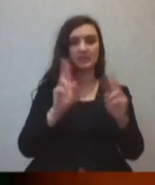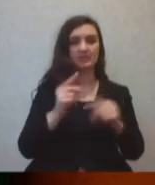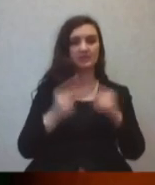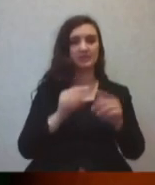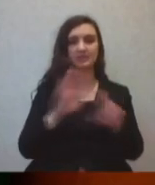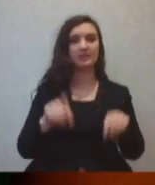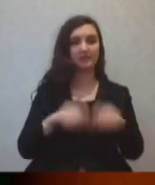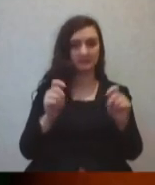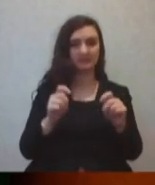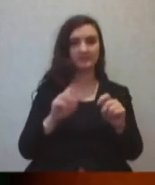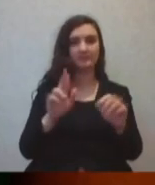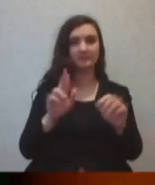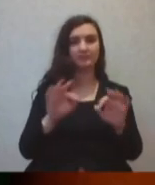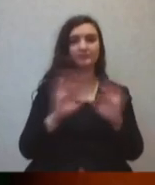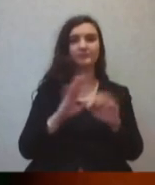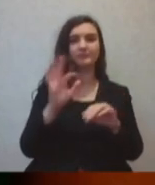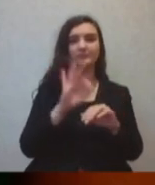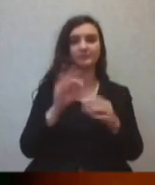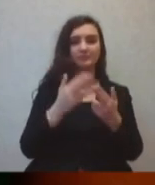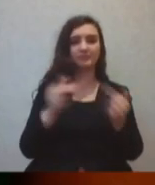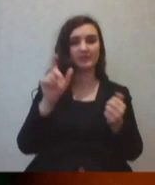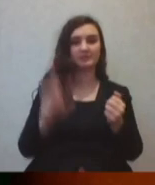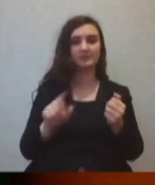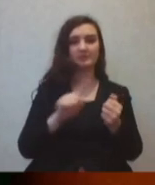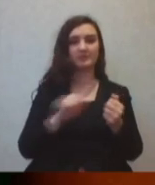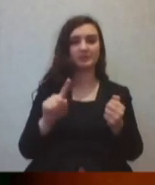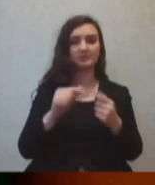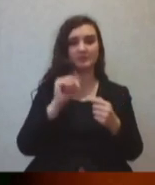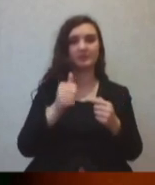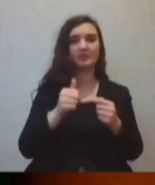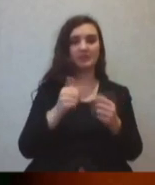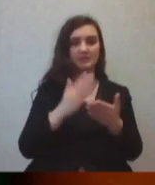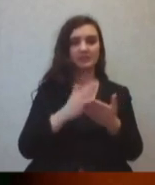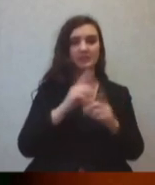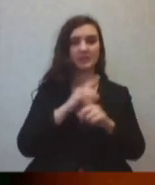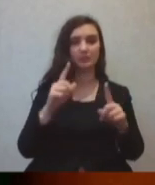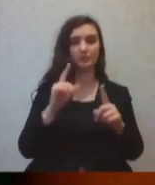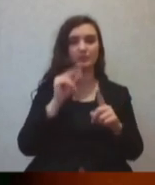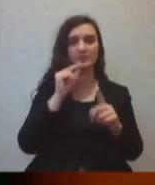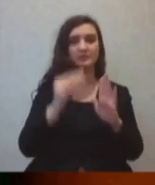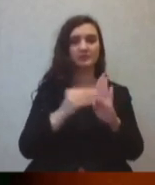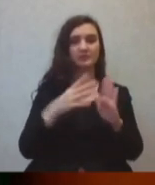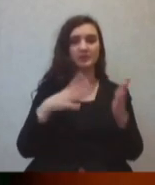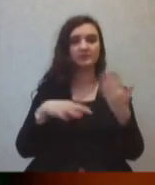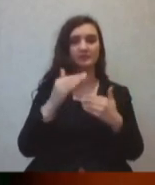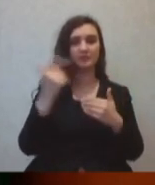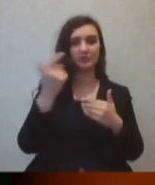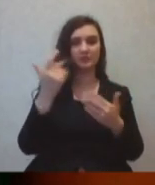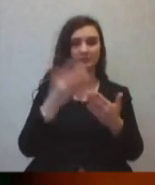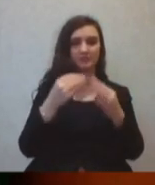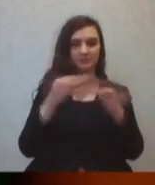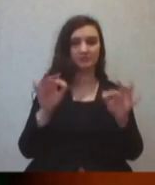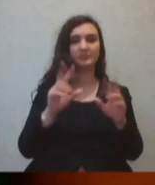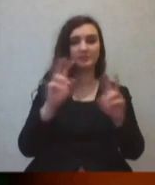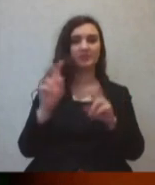არ დავარღვევთ და ვისაუბრებთ ცხადი ადამიანზე, მაგრამ ხვალ მოგეხსენებათ, განსაკუთრებული თარიღია საქართველოსთვის და ჩვენს